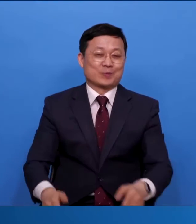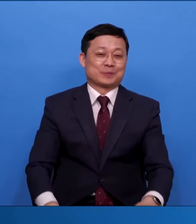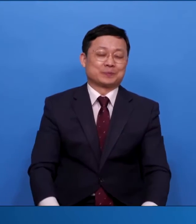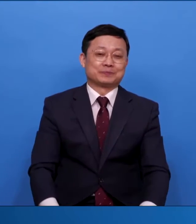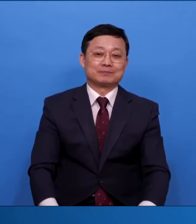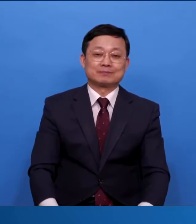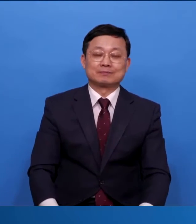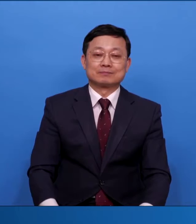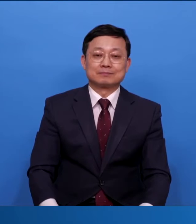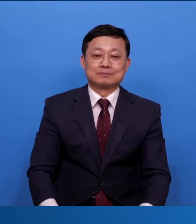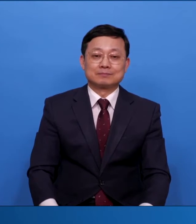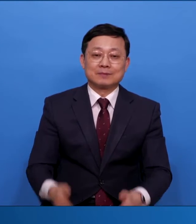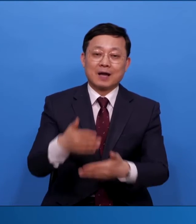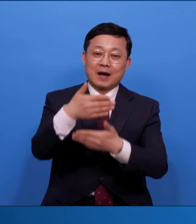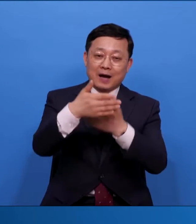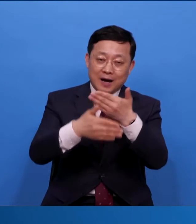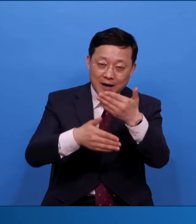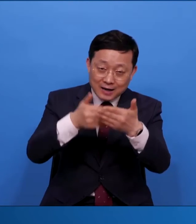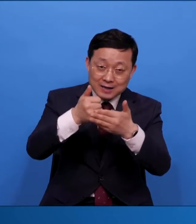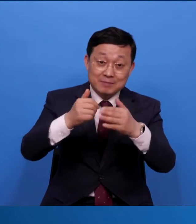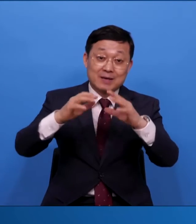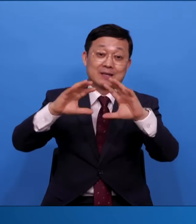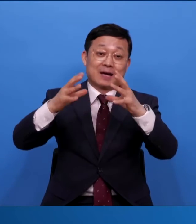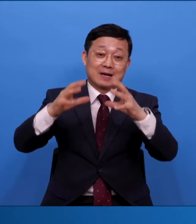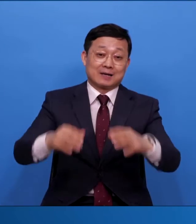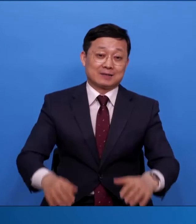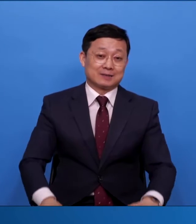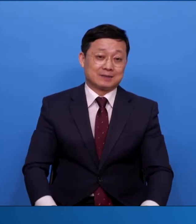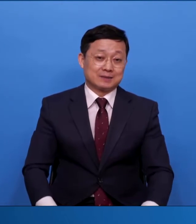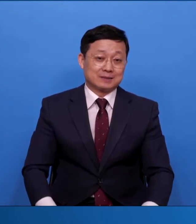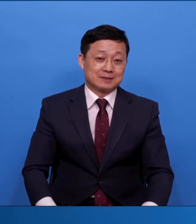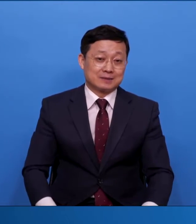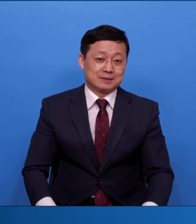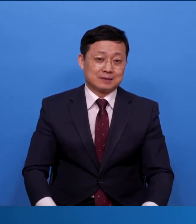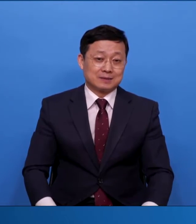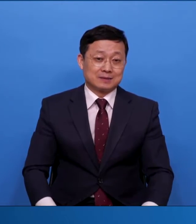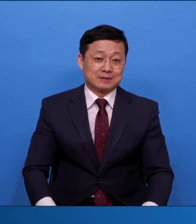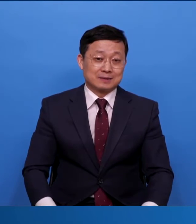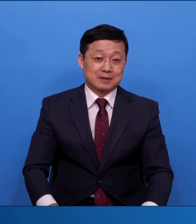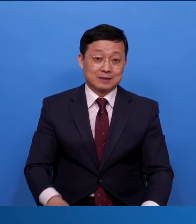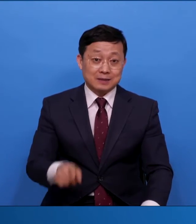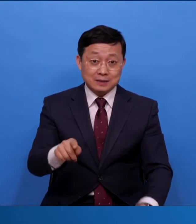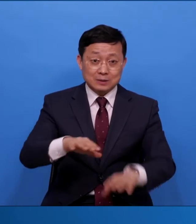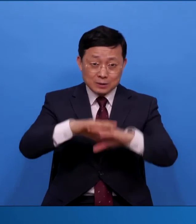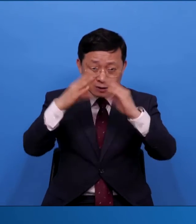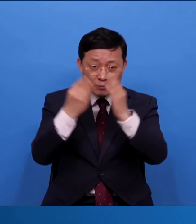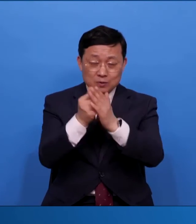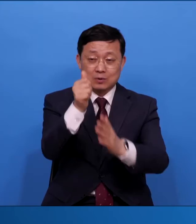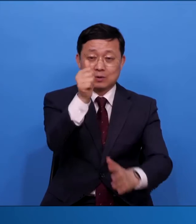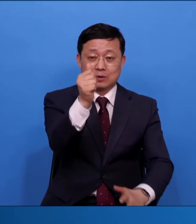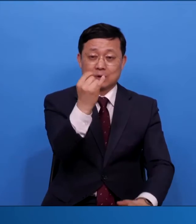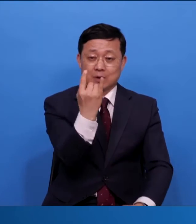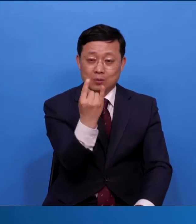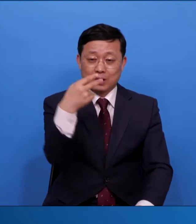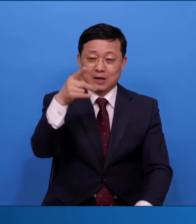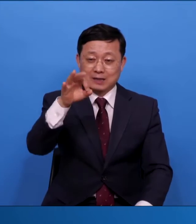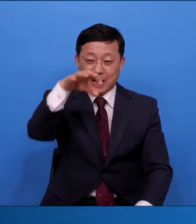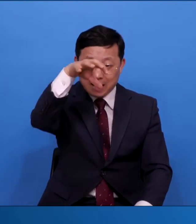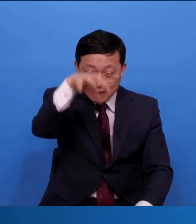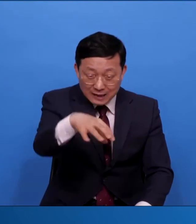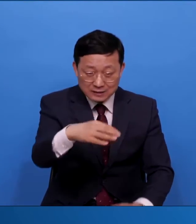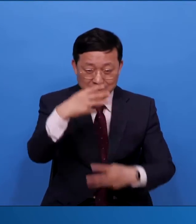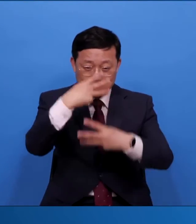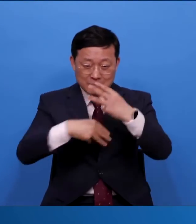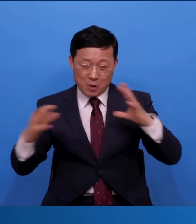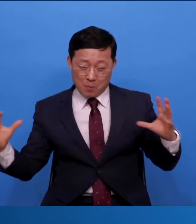这应该教导真门徒的。 하나님의 나라. 还有神的国。 여기에 다 회당에서 일어난 겁니다. 这些都是在会堂发生的。 이거 하라는